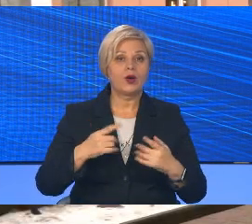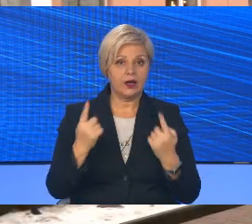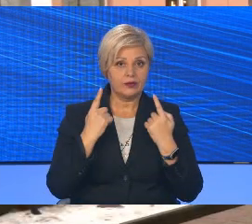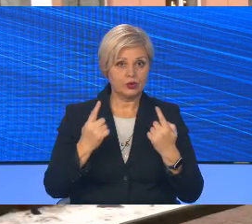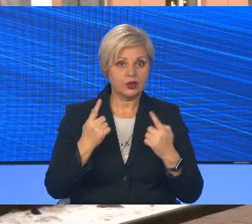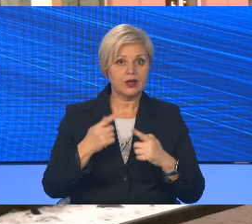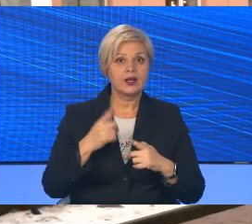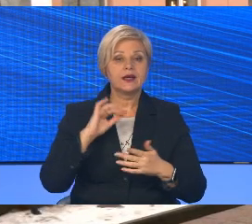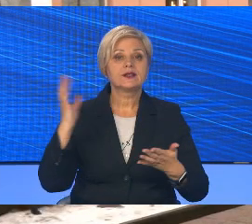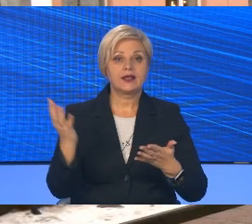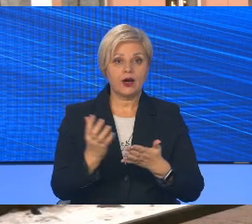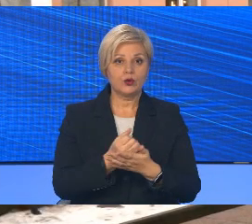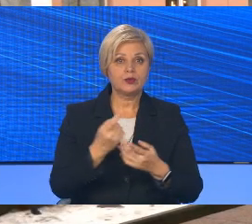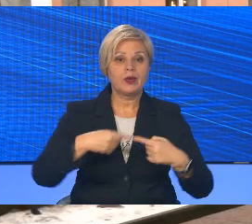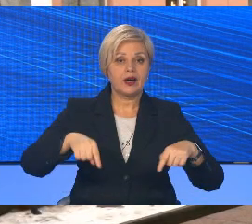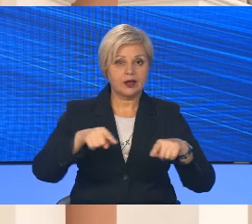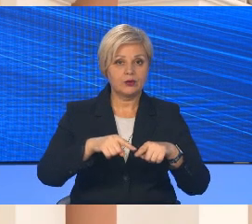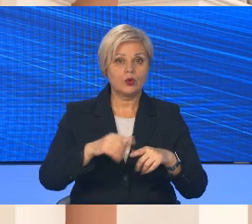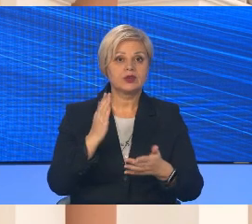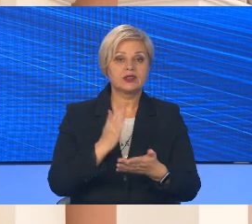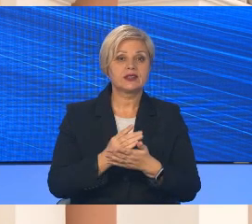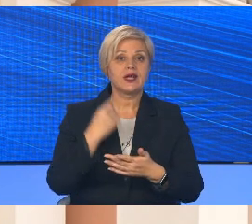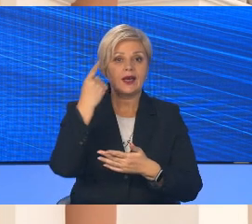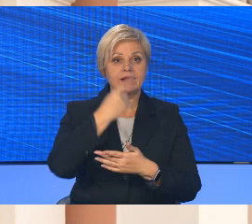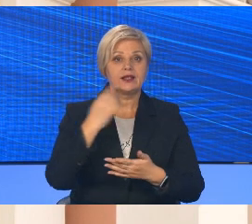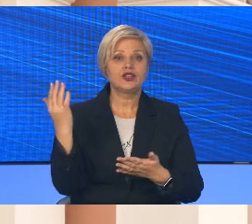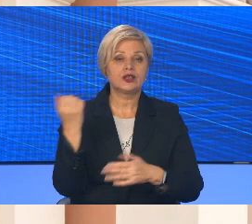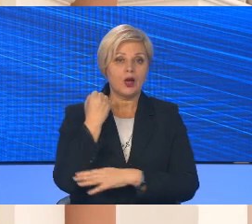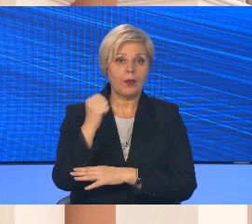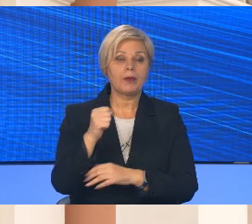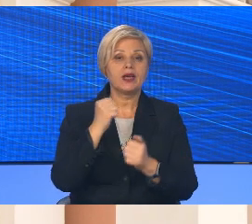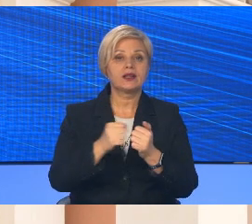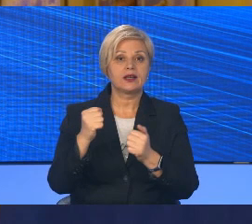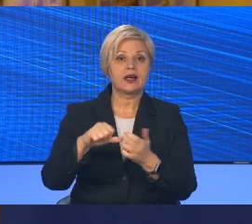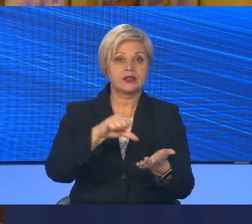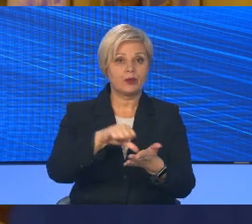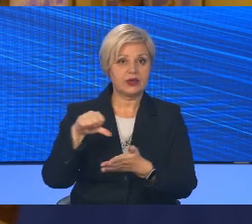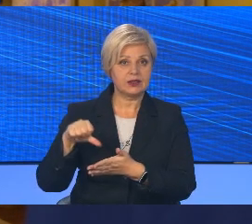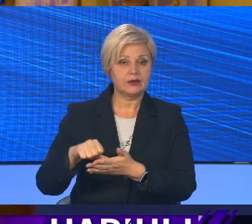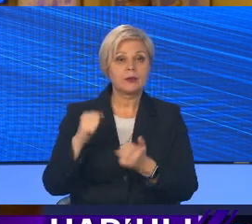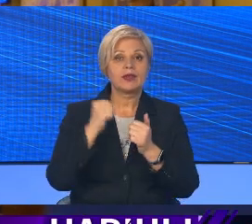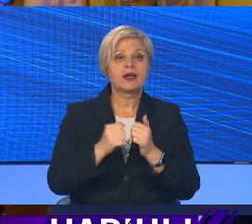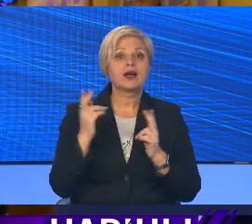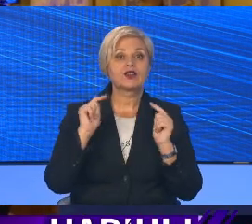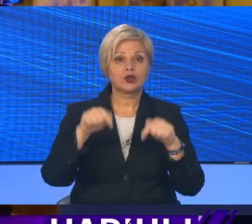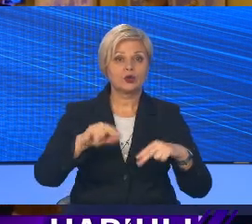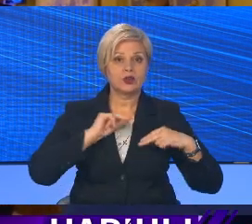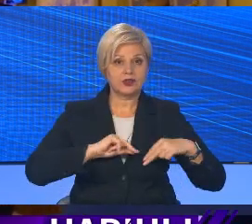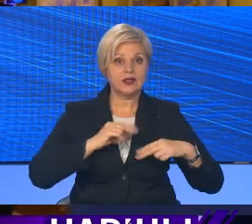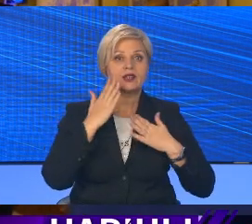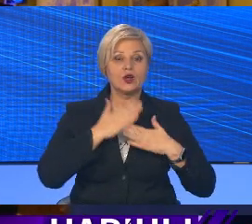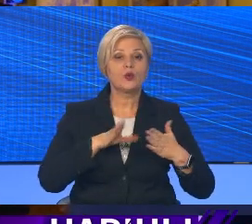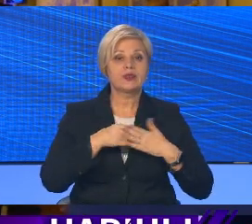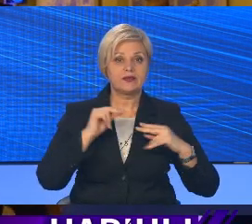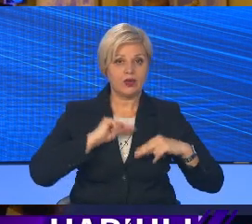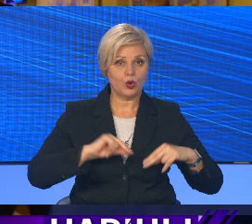внушальными. За поспехами целой галины стоят особистые перемоги кожного из яе представников. Кто здесь работает, он любит свою